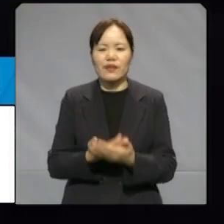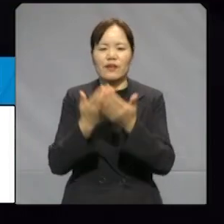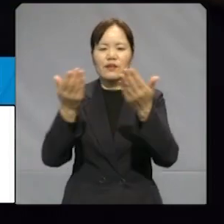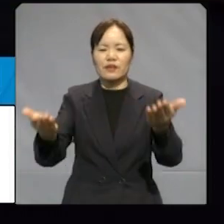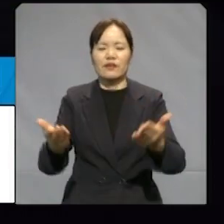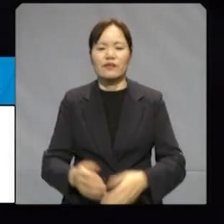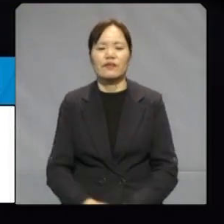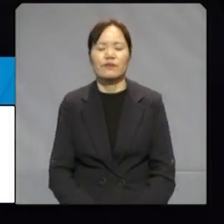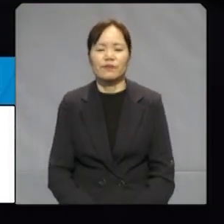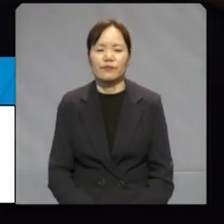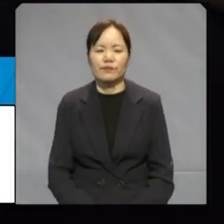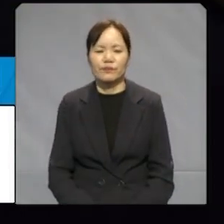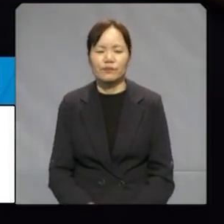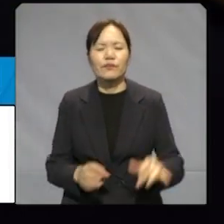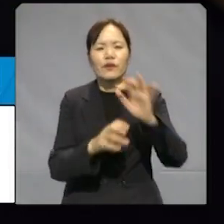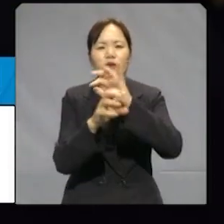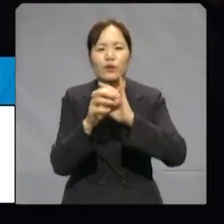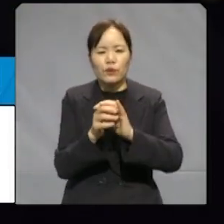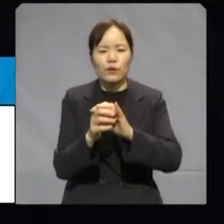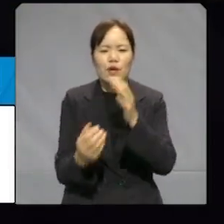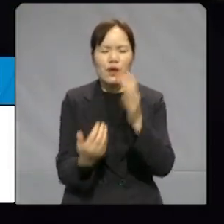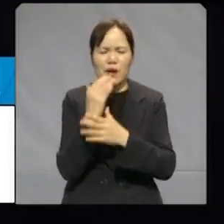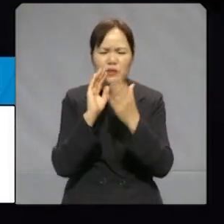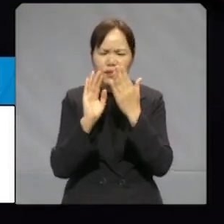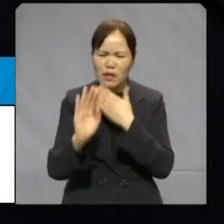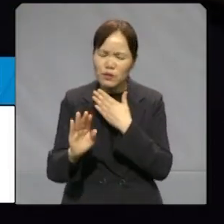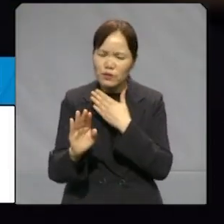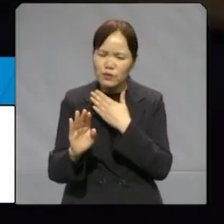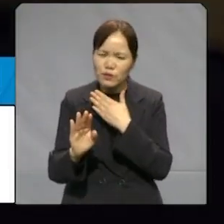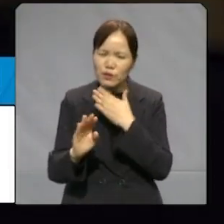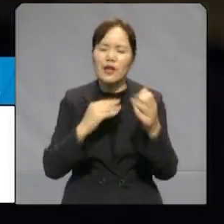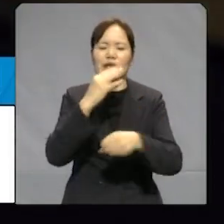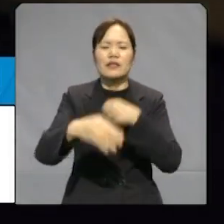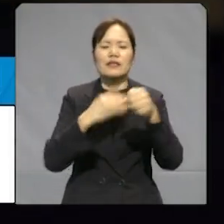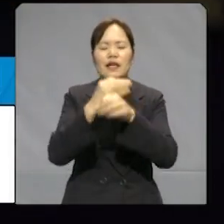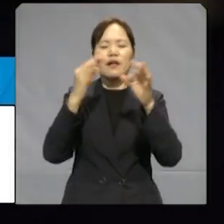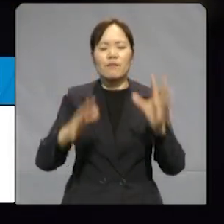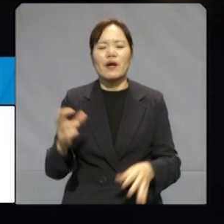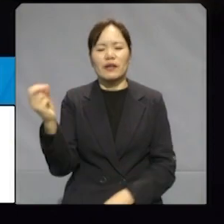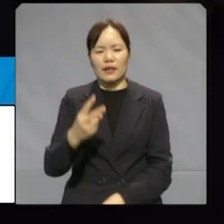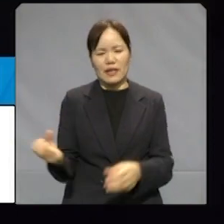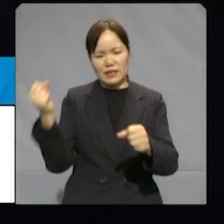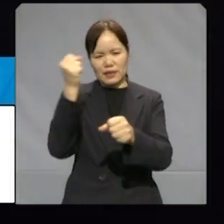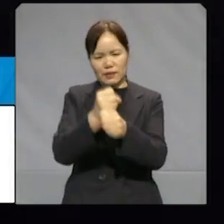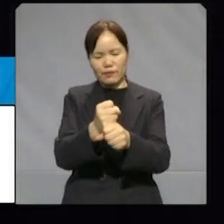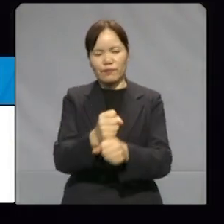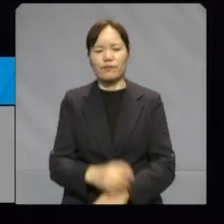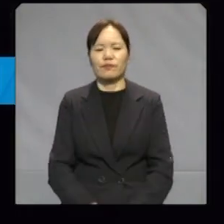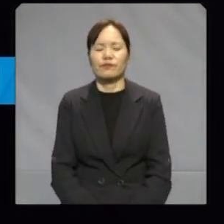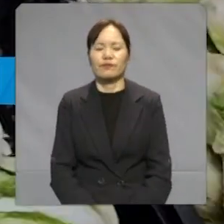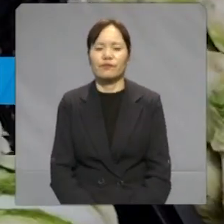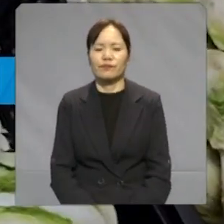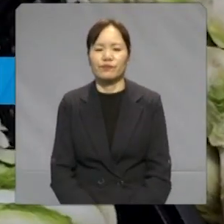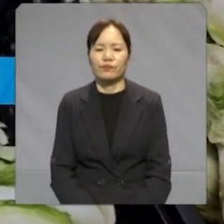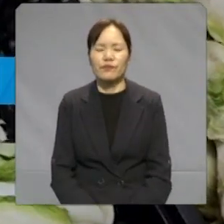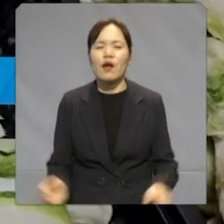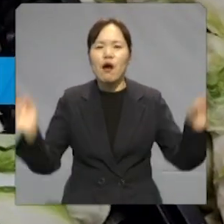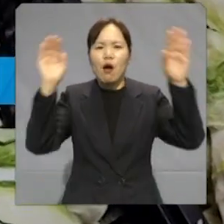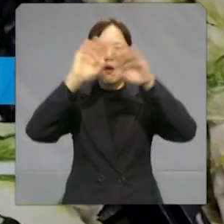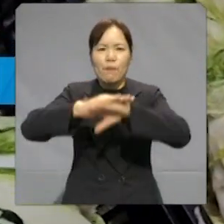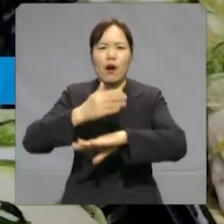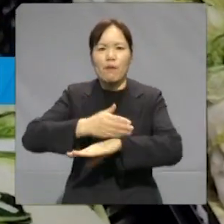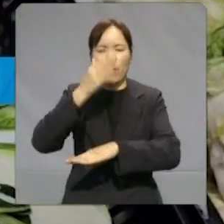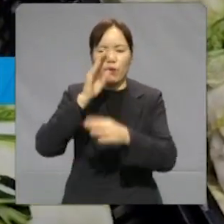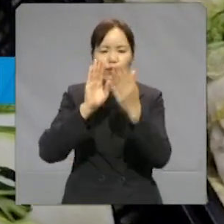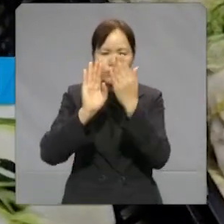행사인데요. 코로나 팬데믹 이후 4년 만에 다시 재개됐습니다. 밤 9시가